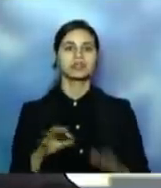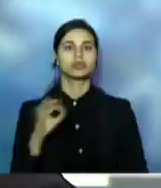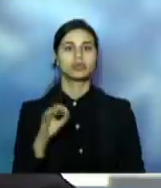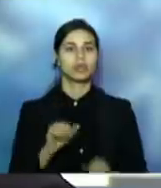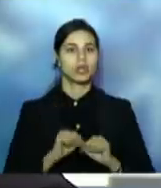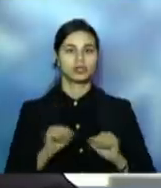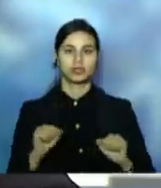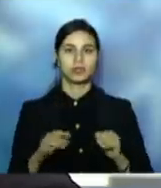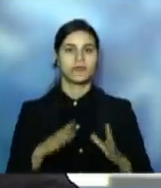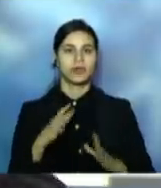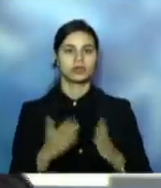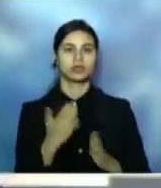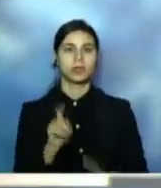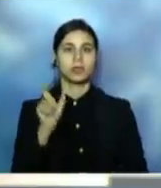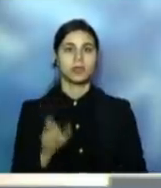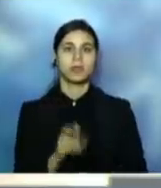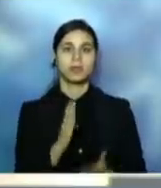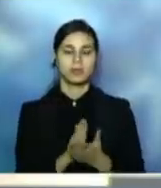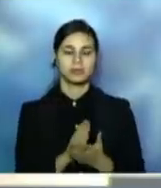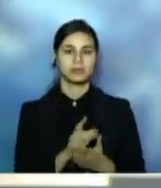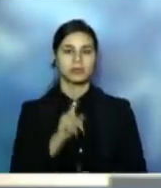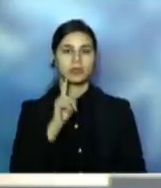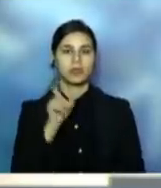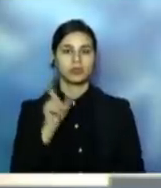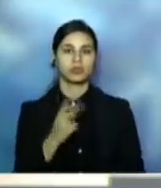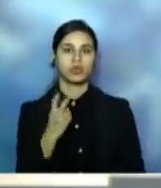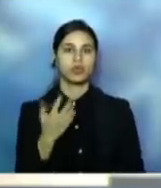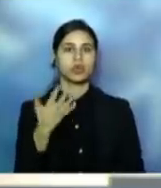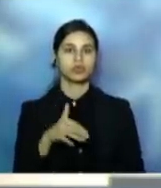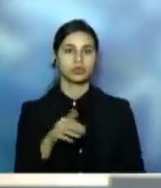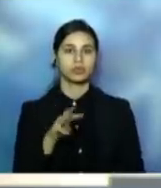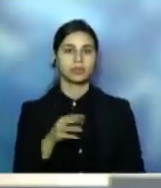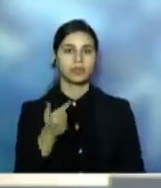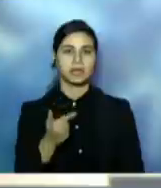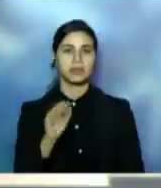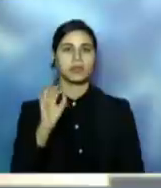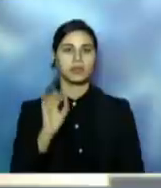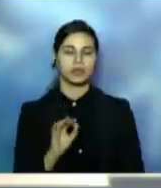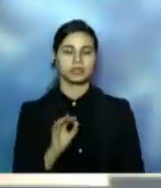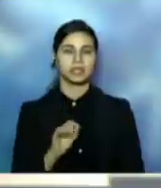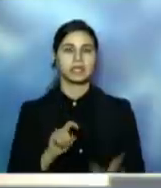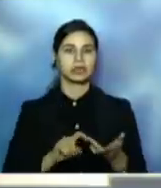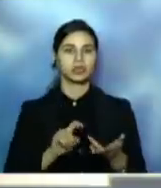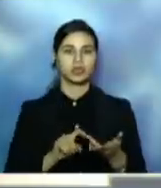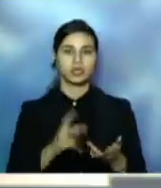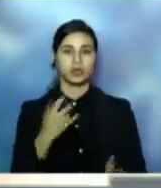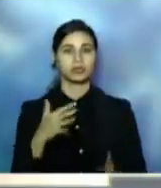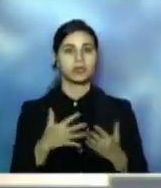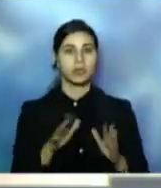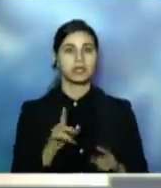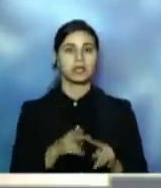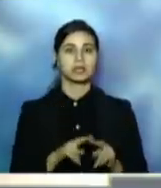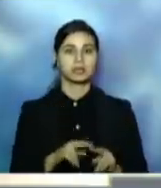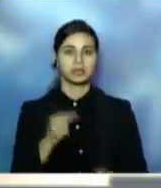არ შეიძლება ვარჯიში თუ ბავშვს აქვს და მოზარდს აქვს 250 მილიგრამ პროცენტი გლიკემია, იმიტომ თუ